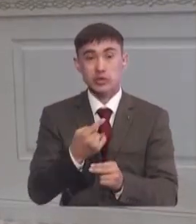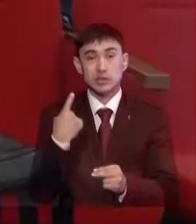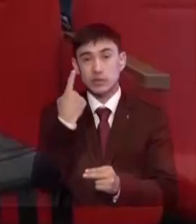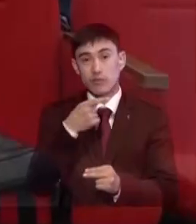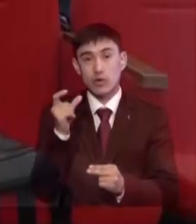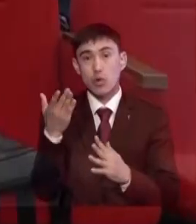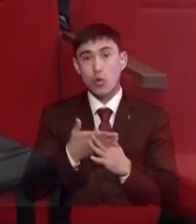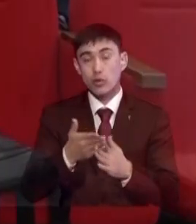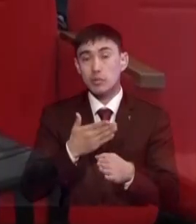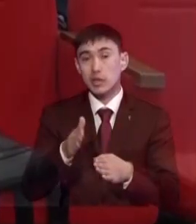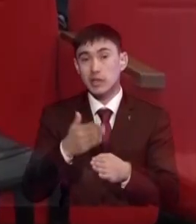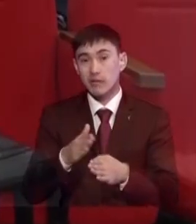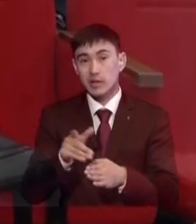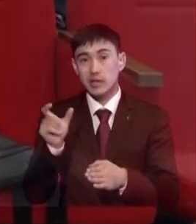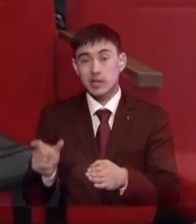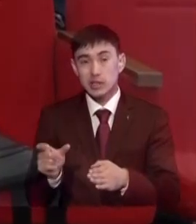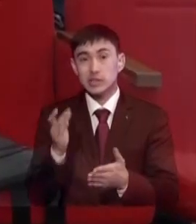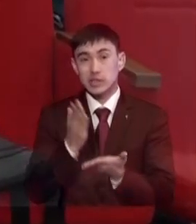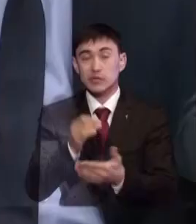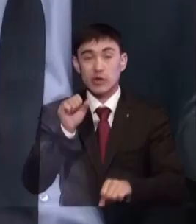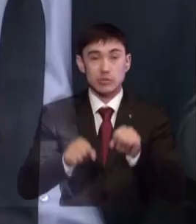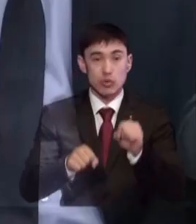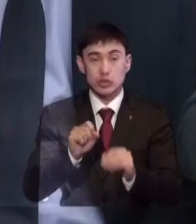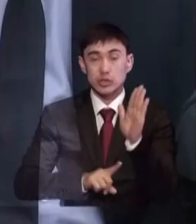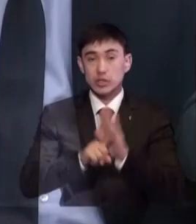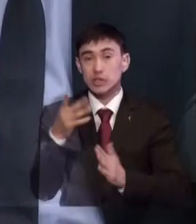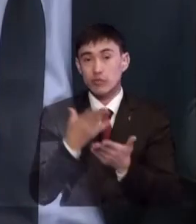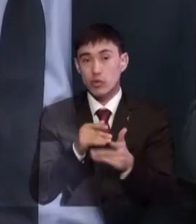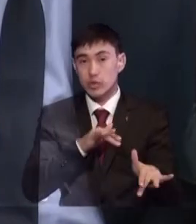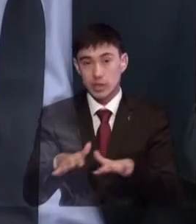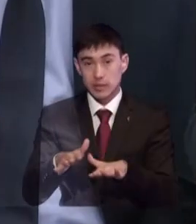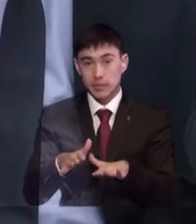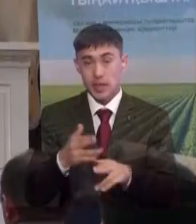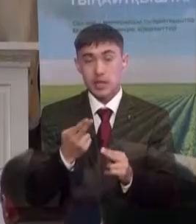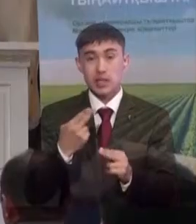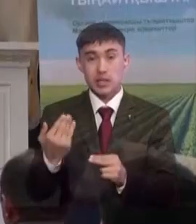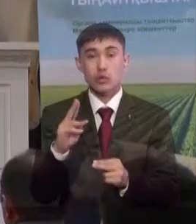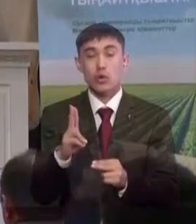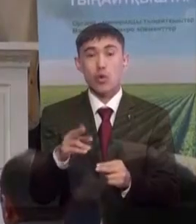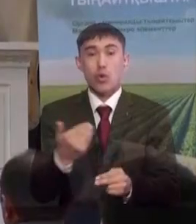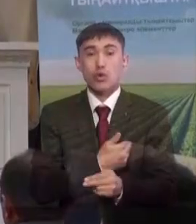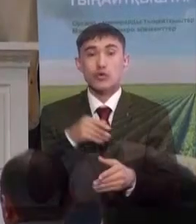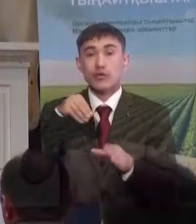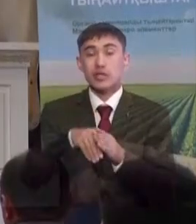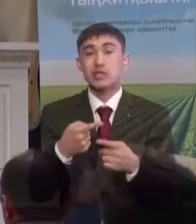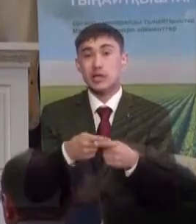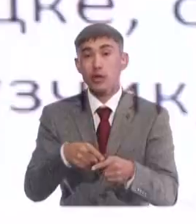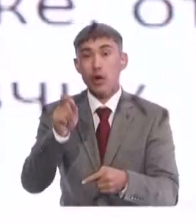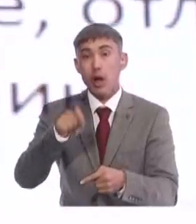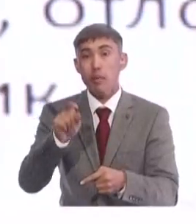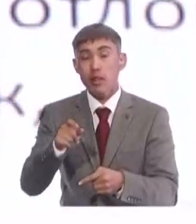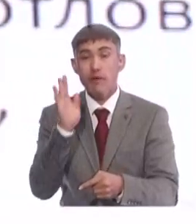заинтересованных в льготном кредитовании лиц есть возможность начать свое дело. Кроме того, для тех, кто хочет внедрить технологию